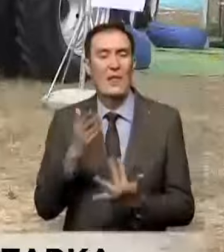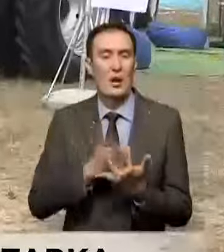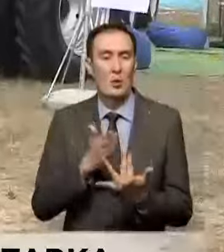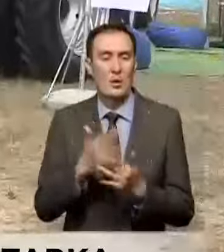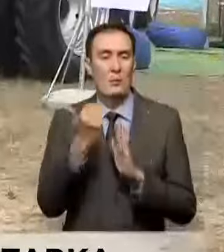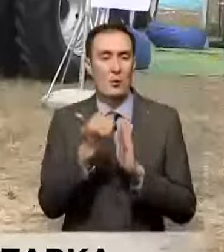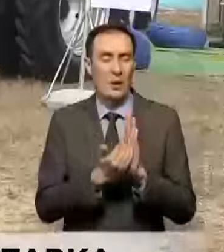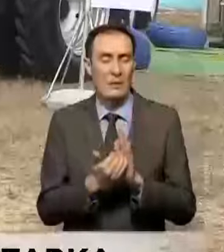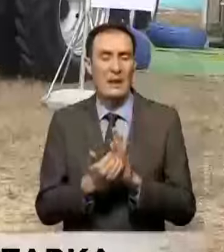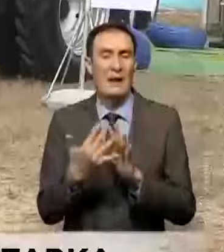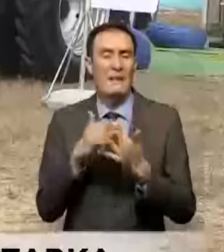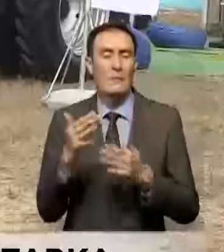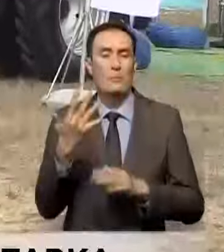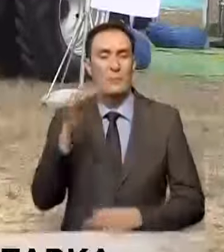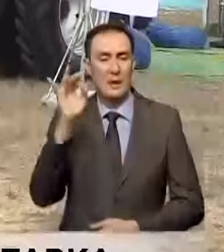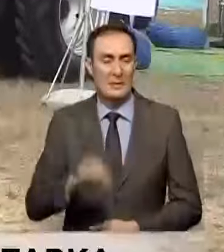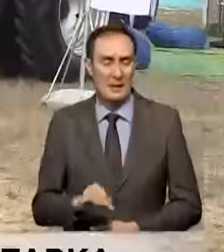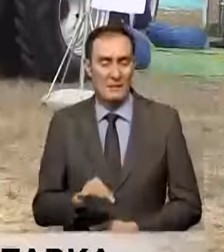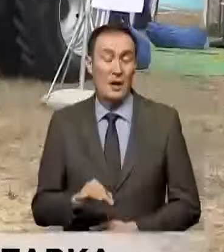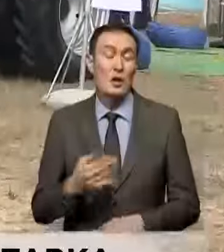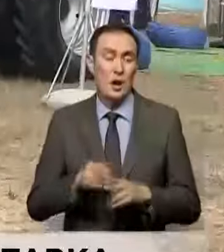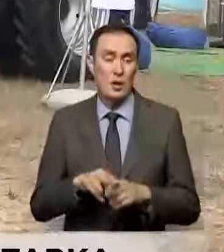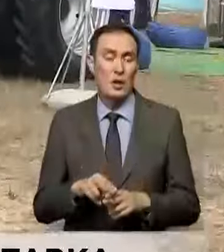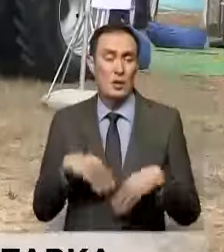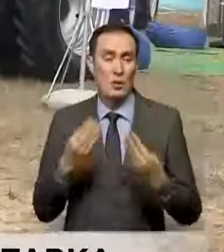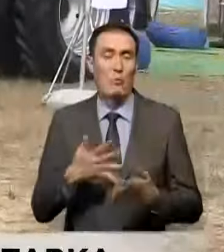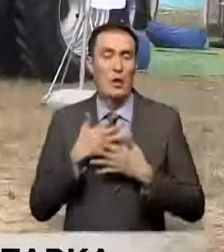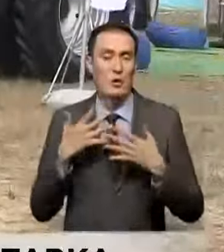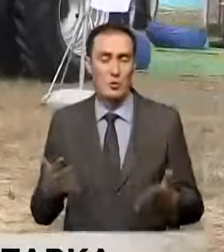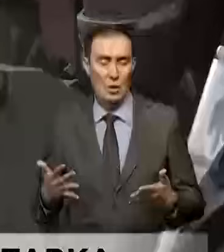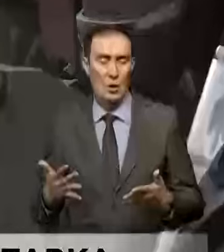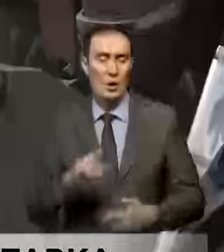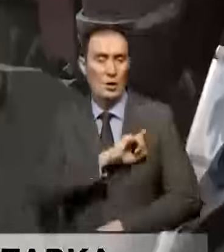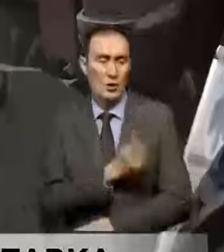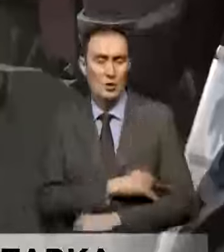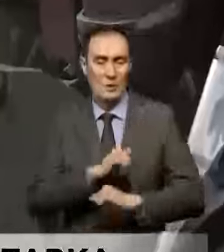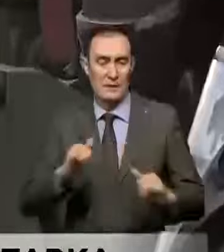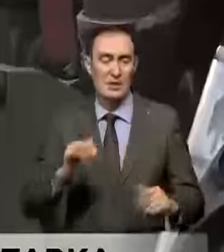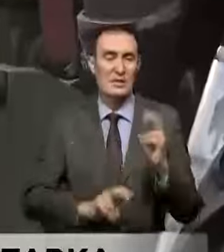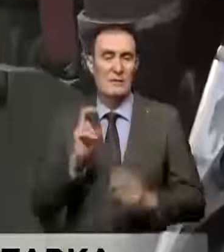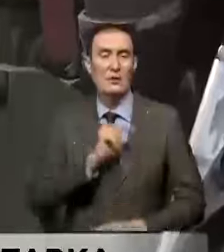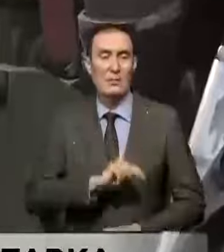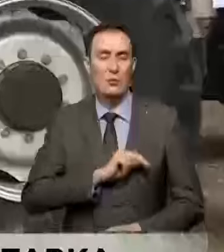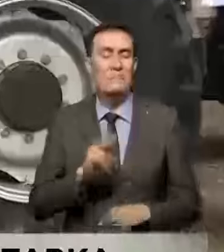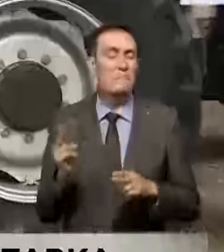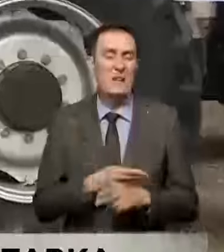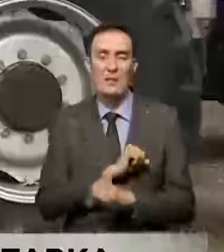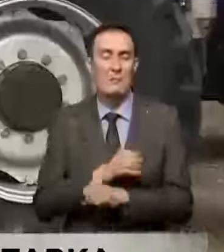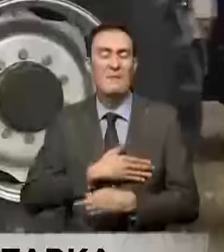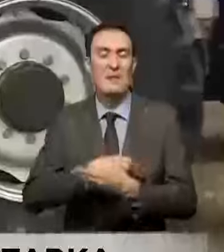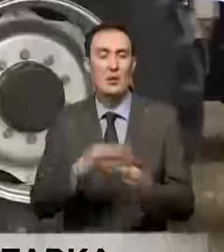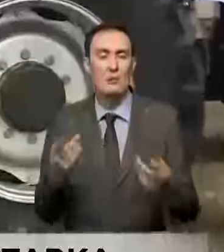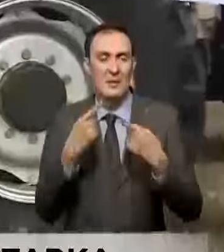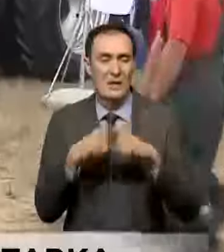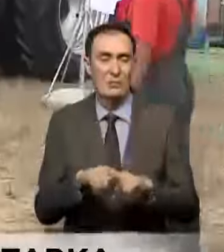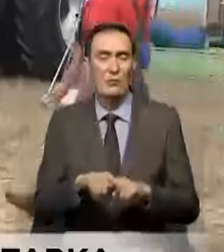программа для фермеров под 5%. И это, конечно, дало большой толчок. Завод сейчас работает без выходных. Мы выдаем